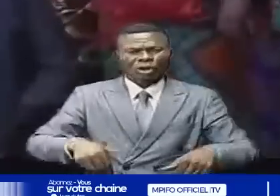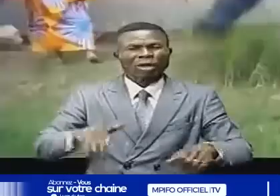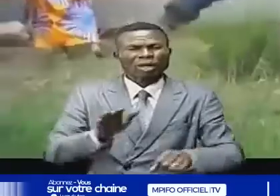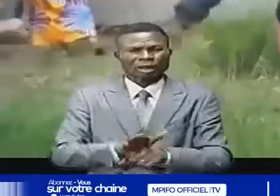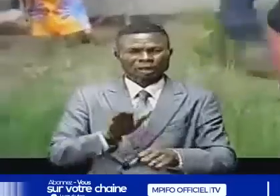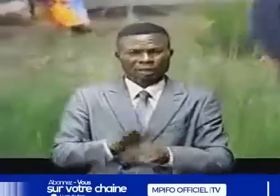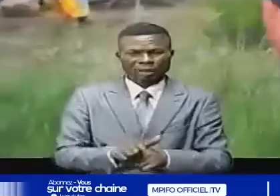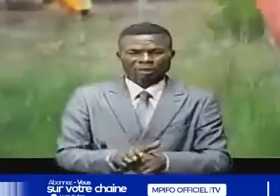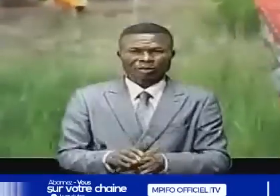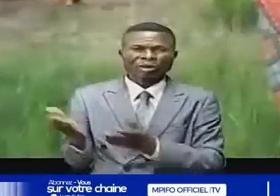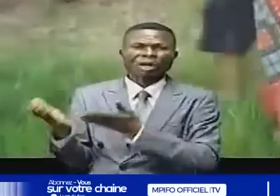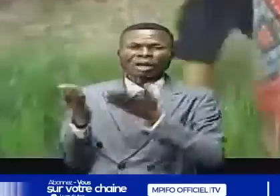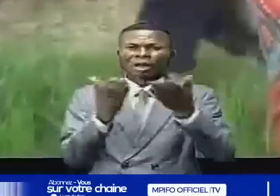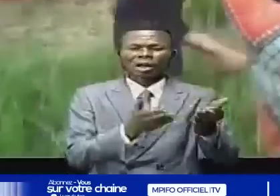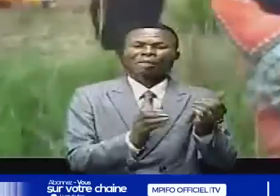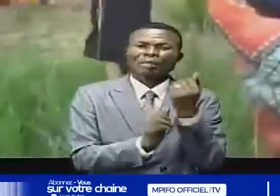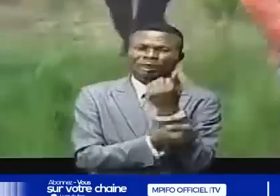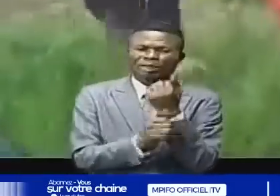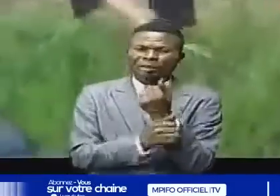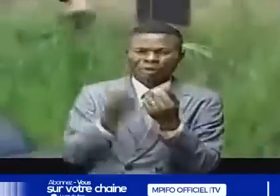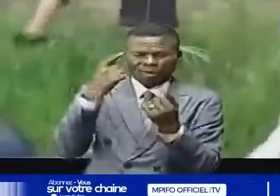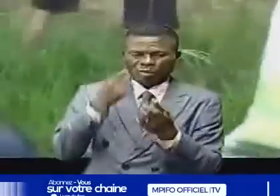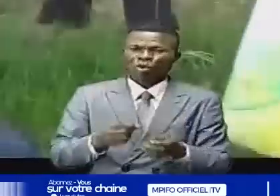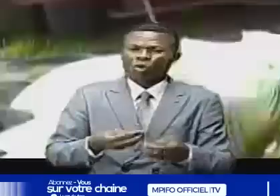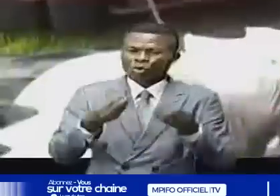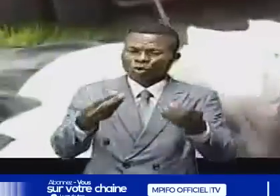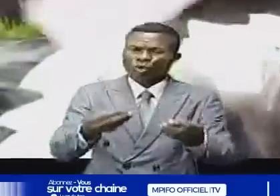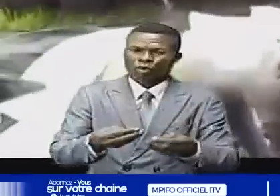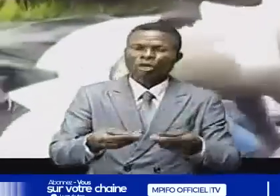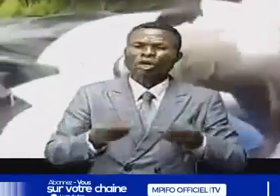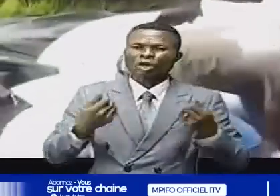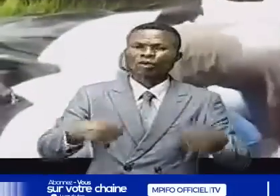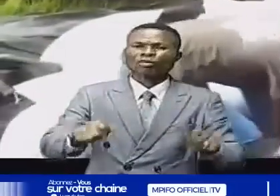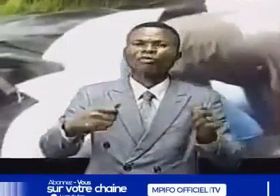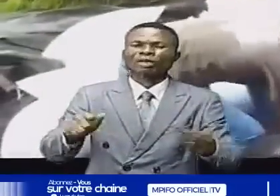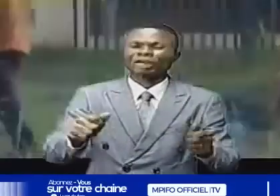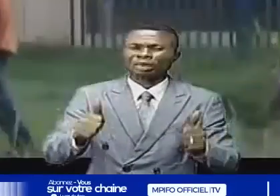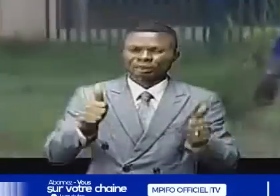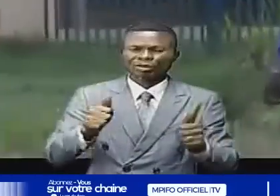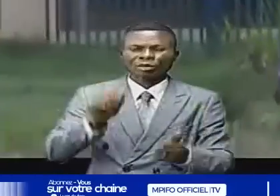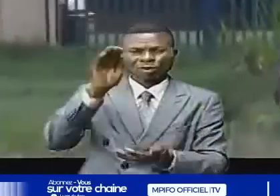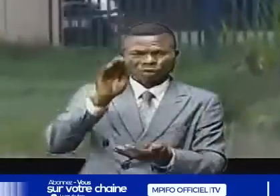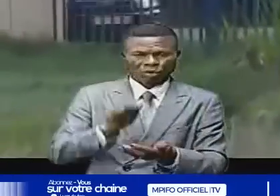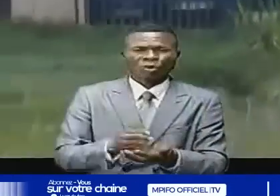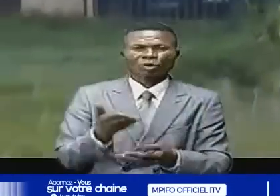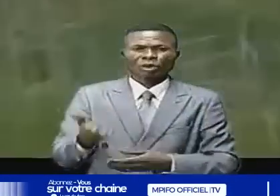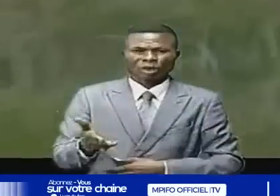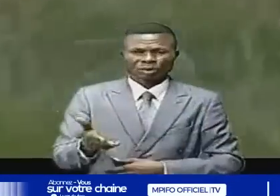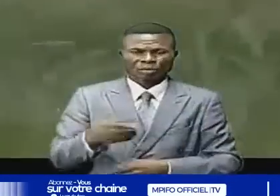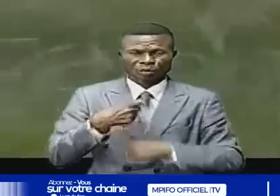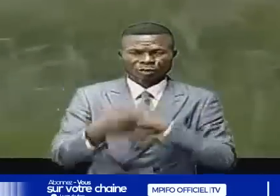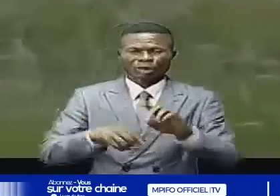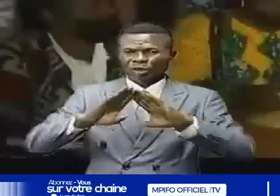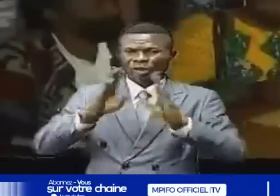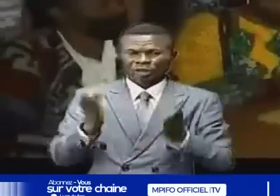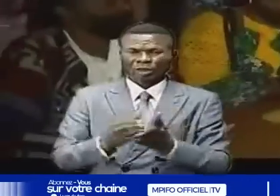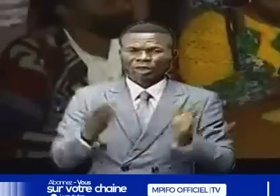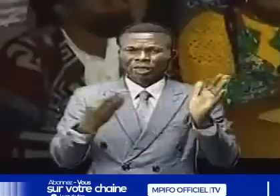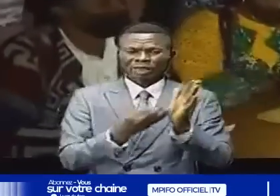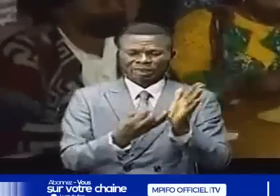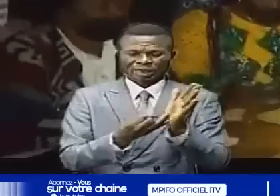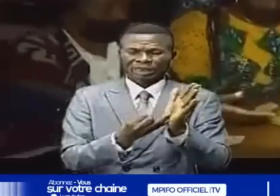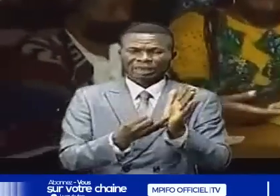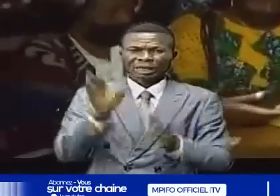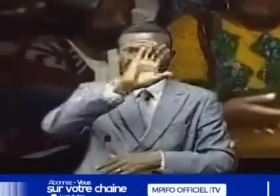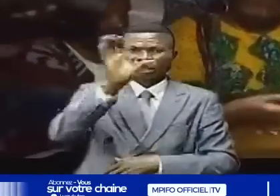fermiers et petits planteurs bénéficiaires de la politique de subvention agricole. Ainsi, des points de vente ont-ils été ouverts dans toutes les 7 communes de la ville de